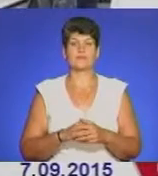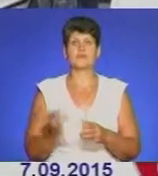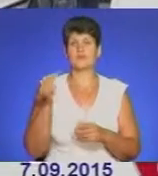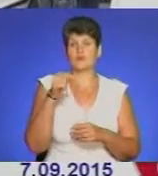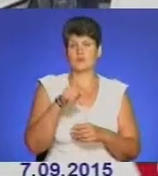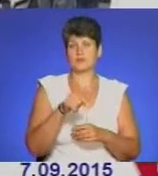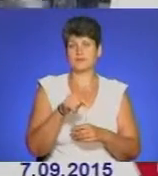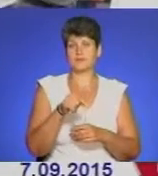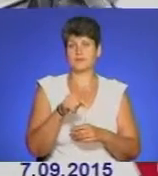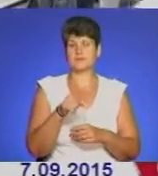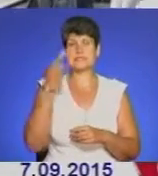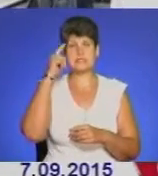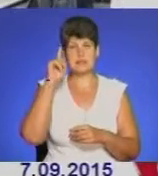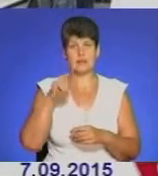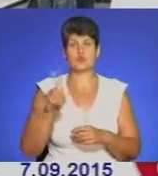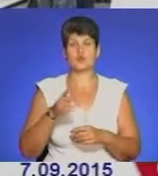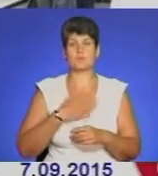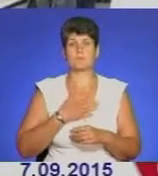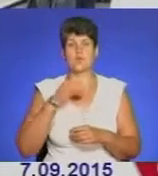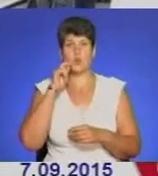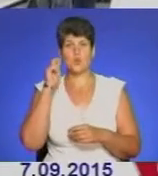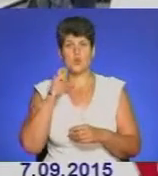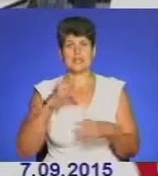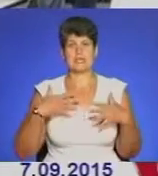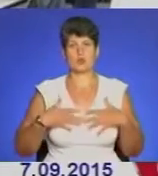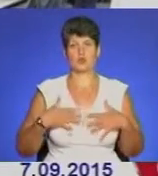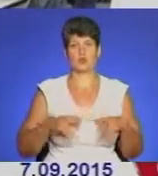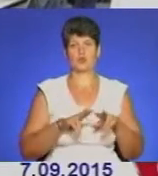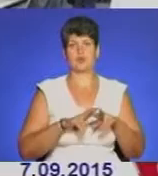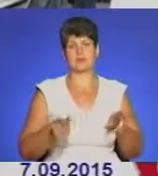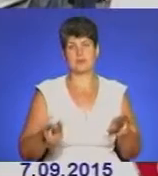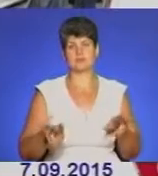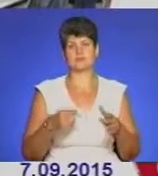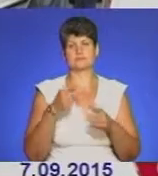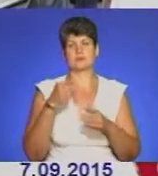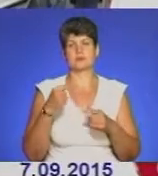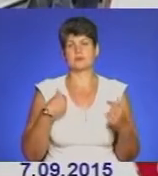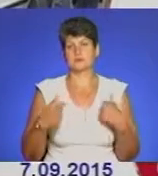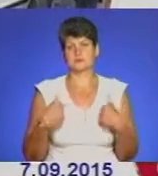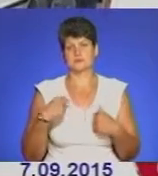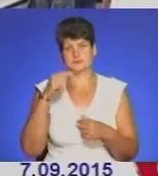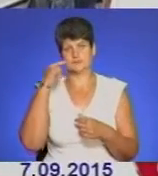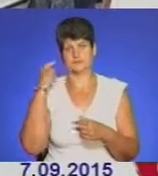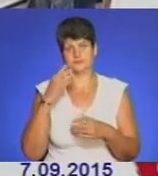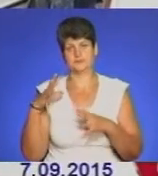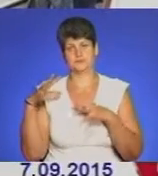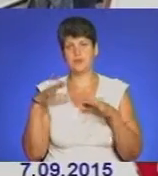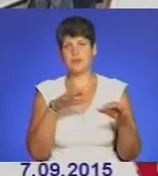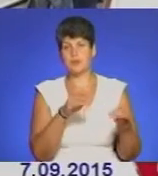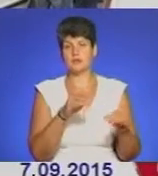вони знають, що ми, Україна і Грузія, однаково пострадали від російської агресії. І однаково ми